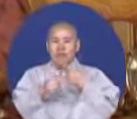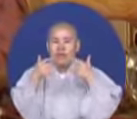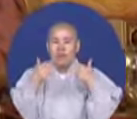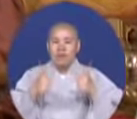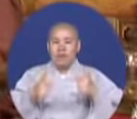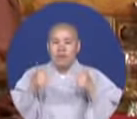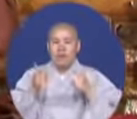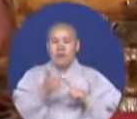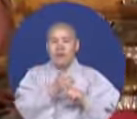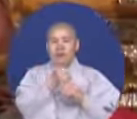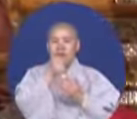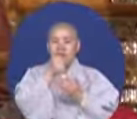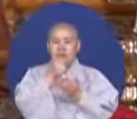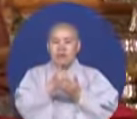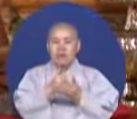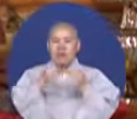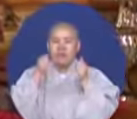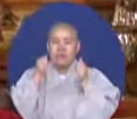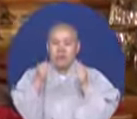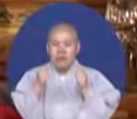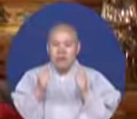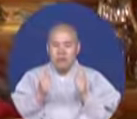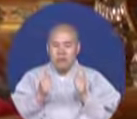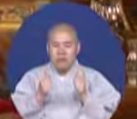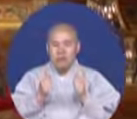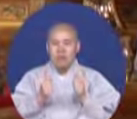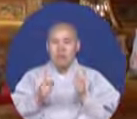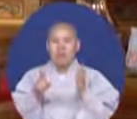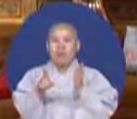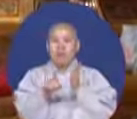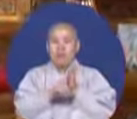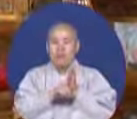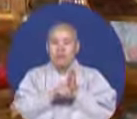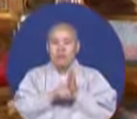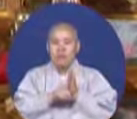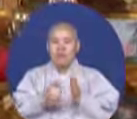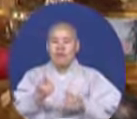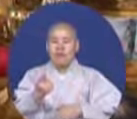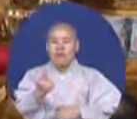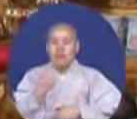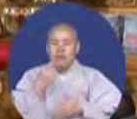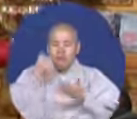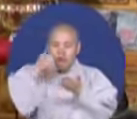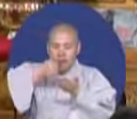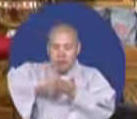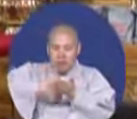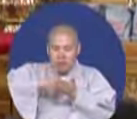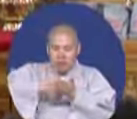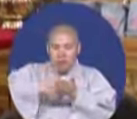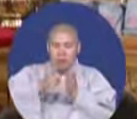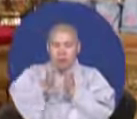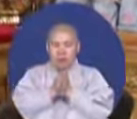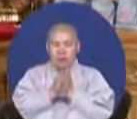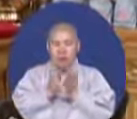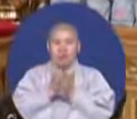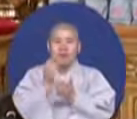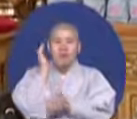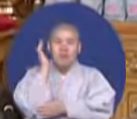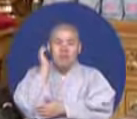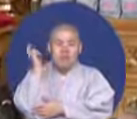여기에 더 상주하시는 걸로 딱 믿고 와서 예배하고 이렇게 법문